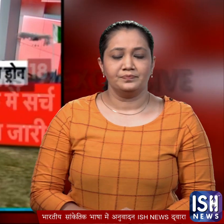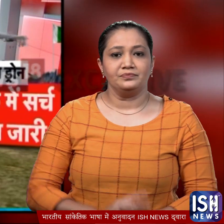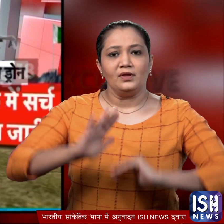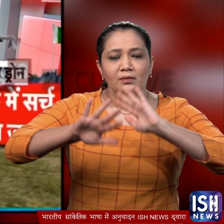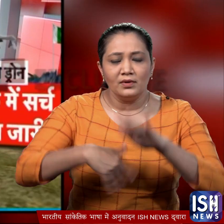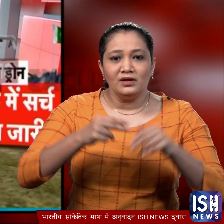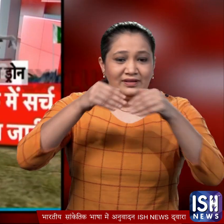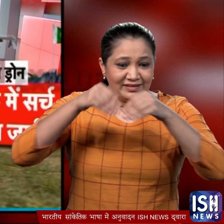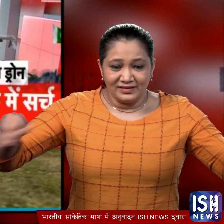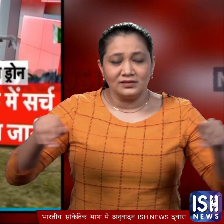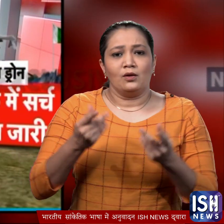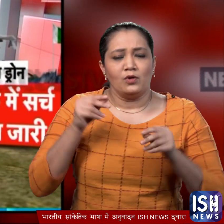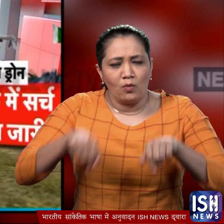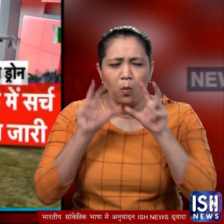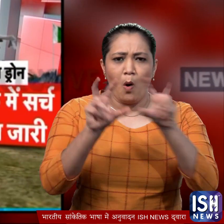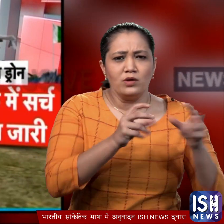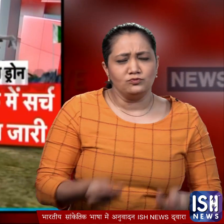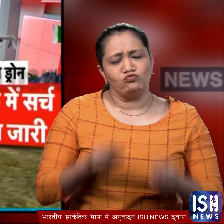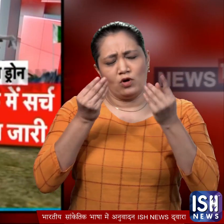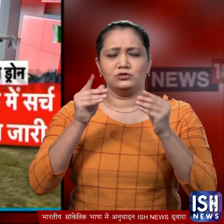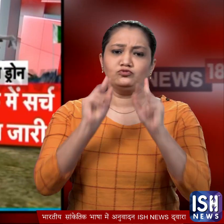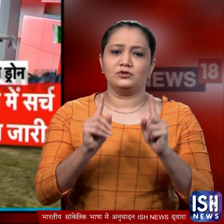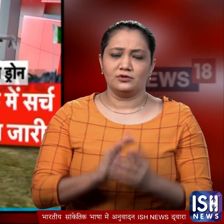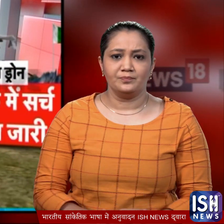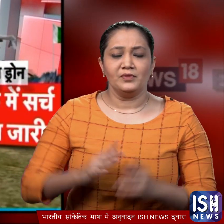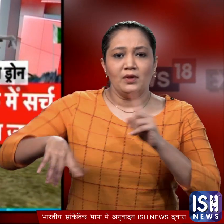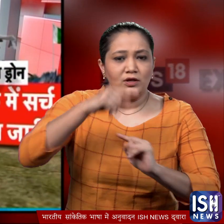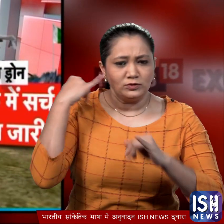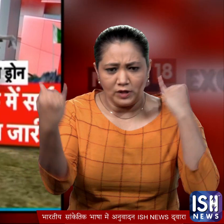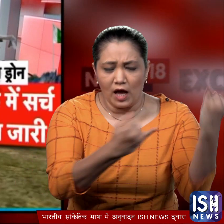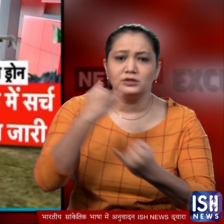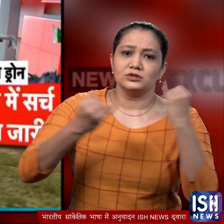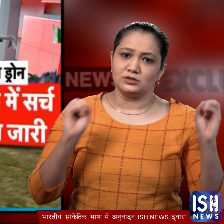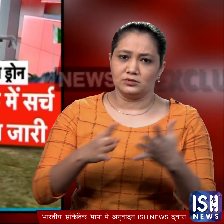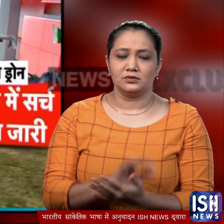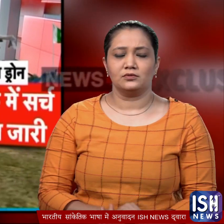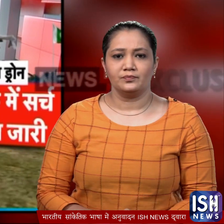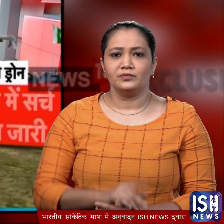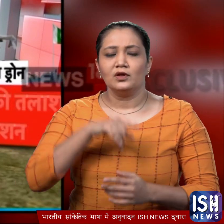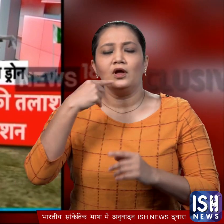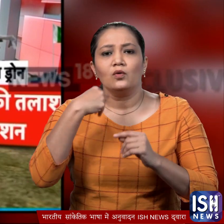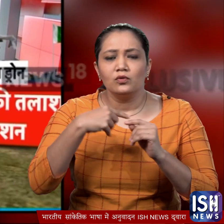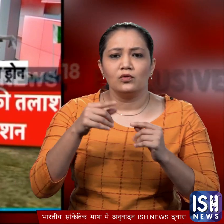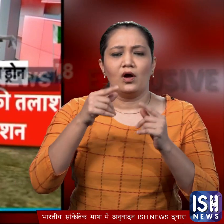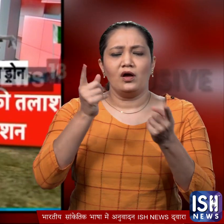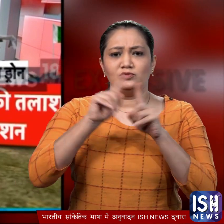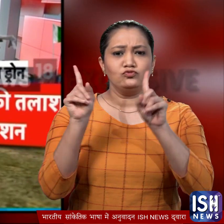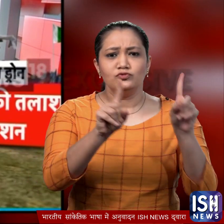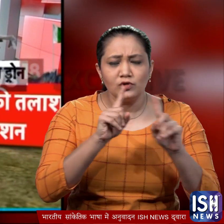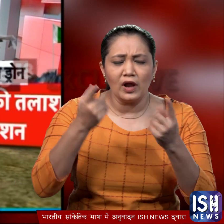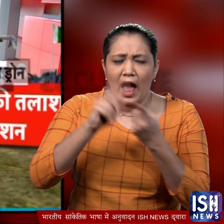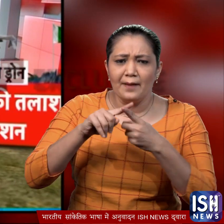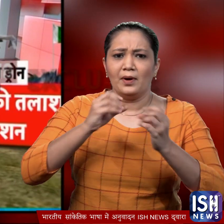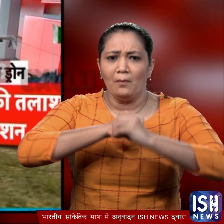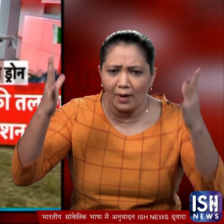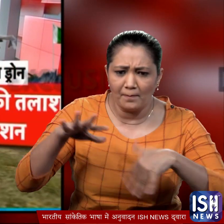के बाद अंतर्राष्ट्रीय सीमा पर चौकसी बढ़ा दी गई। साथ ही पूरे इलाके में सर्च ऑपरेशन भी शुरू कर दिया गया, ताकि यह पता लग सके कि उस ड्रोन ने कहीं